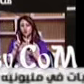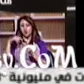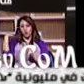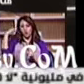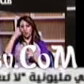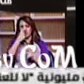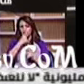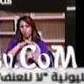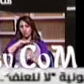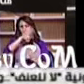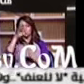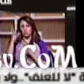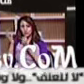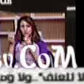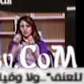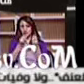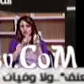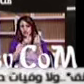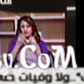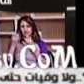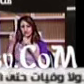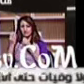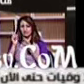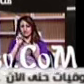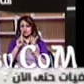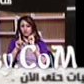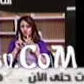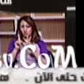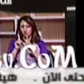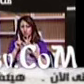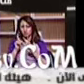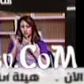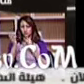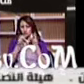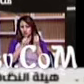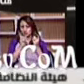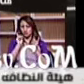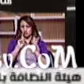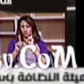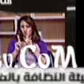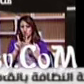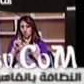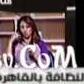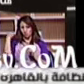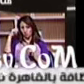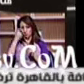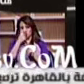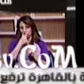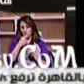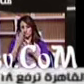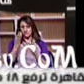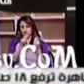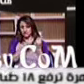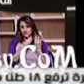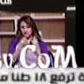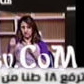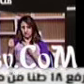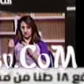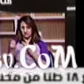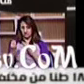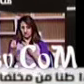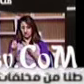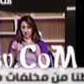افتراض انت لوحدك انا انا بسال سؤال يا فندم انا ما افترضت اي شيء انا بسال حضرتك ما انا حضرتك ما هو ما هو اللي حضرتك